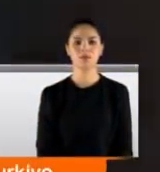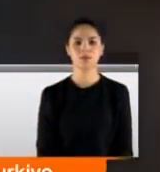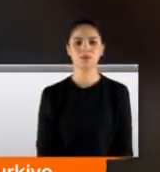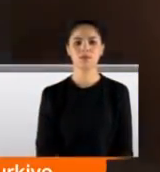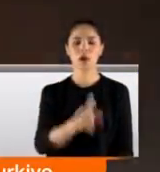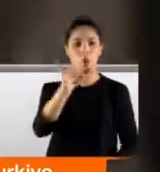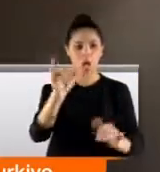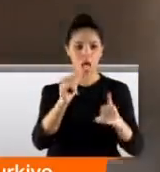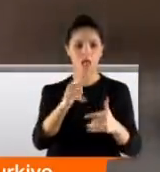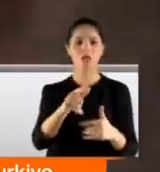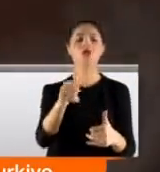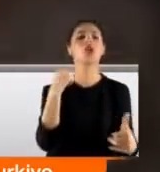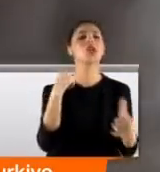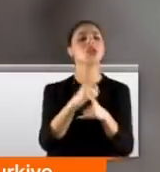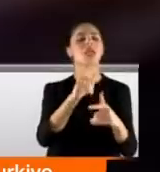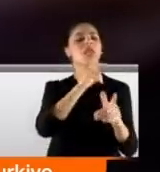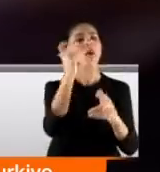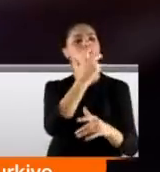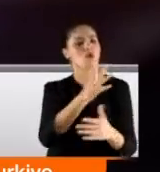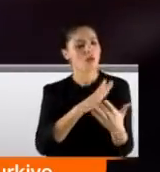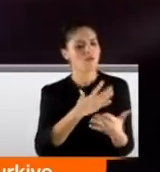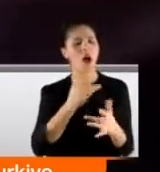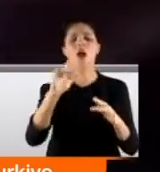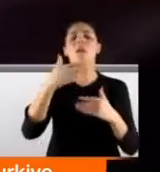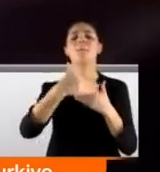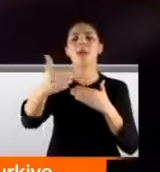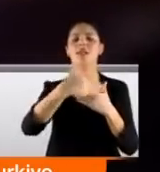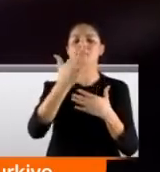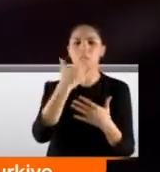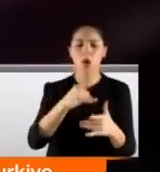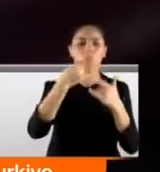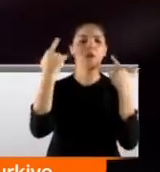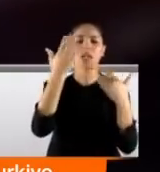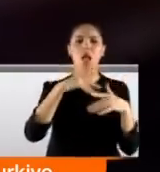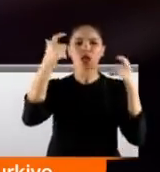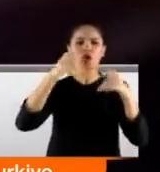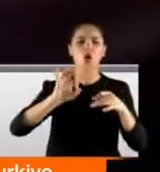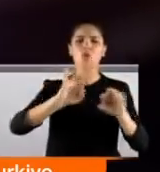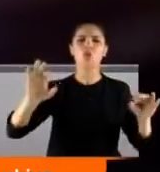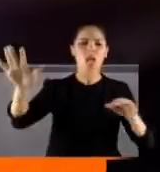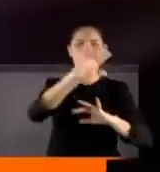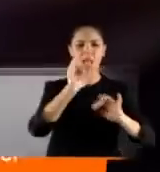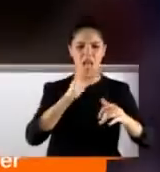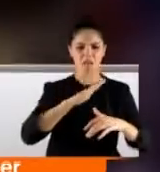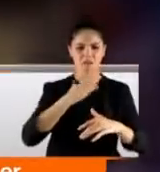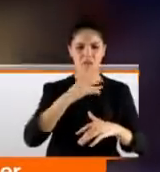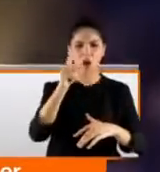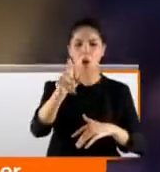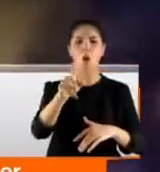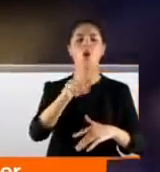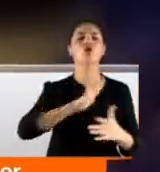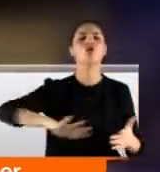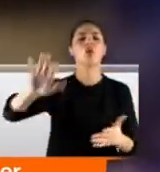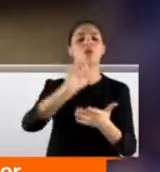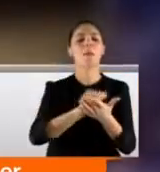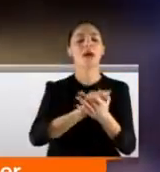O partide de yine son ses müzik, maskesiz, mesafesiz, sorumsuz kalabalık eğleniyordu. Üstelik o vurdum duymazlık